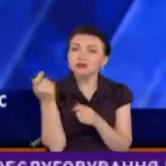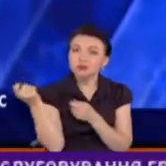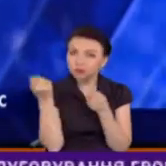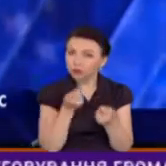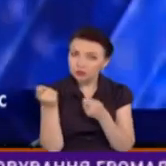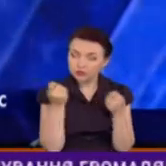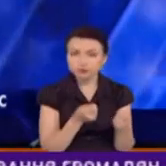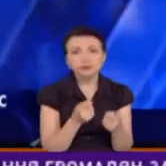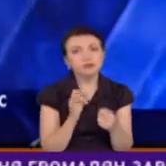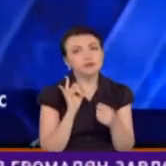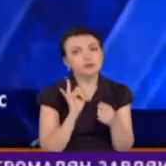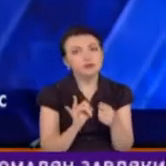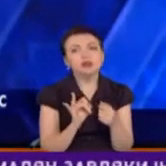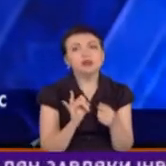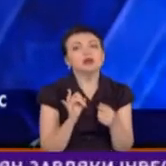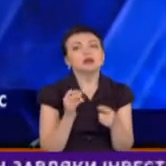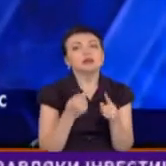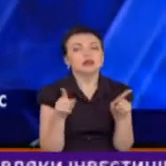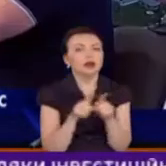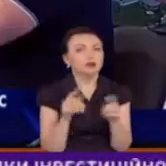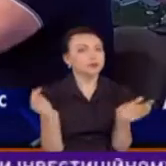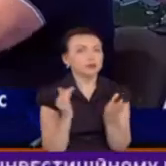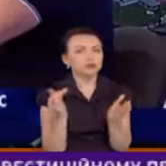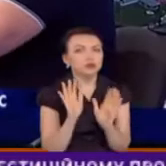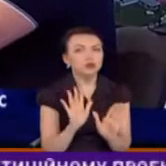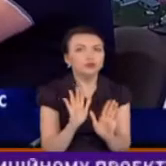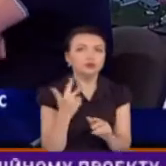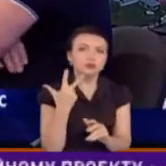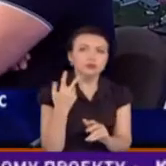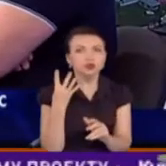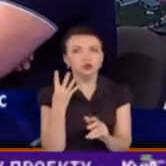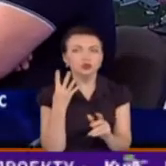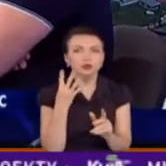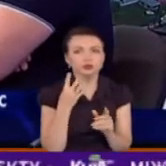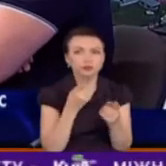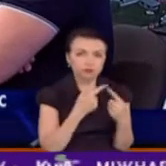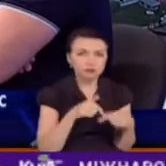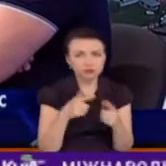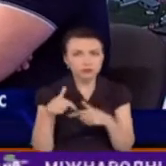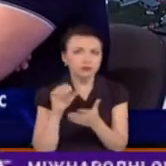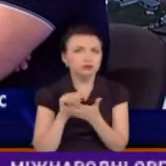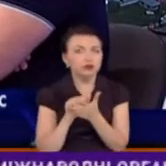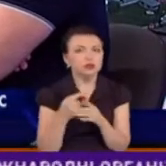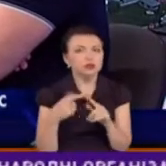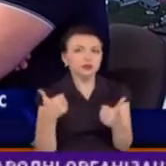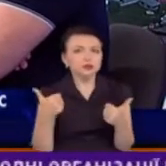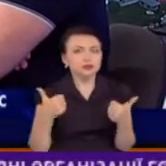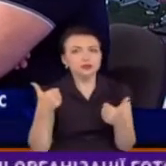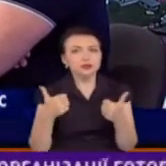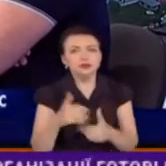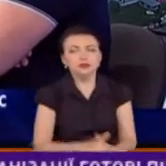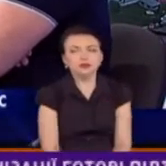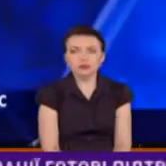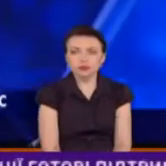таки, ну це як мінімум, щоб хоча б 3-4 суб'єкти тобто, там... Тобто, на вашу думку, це якась протекціоністська історія в